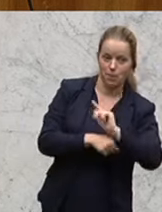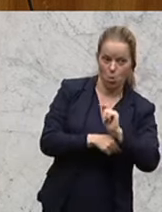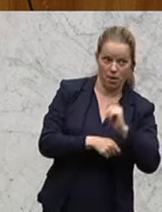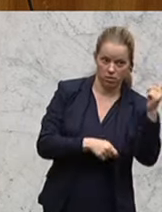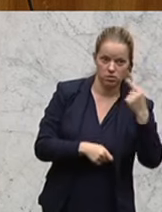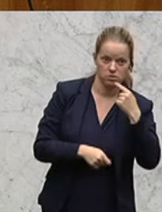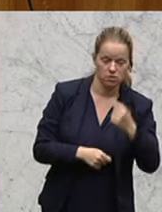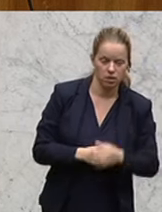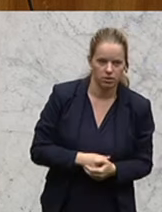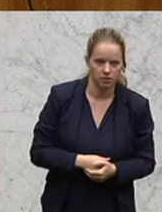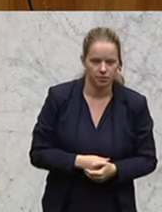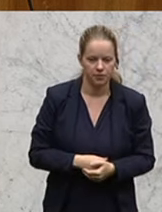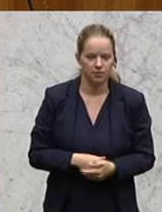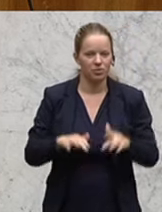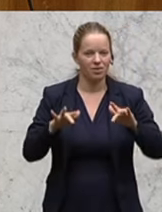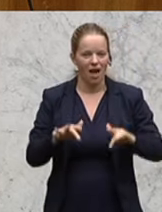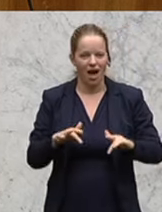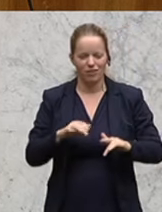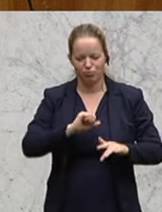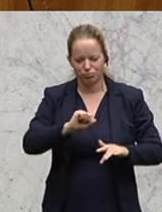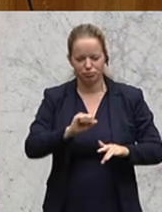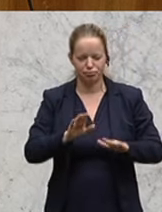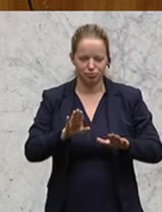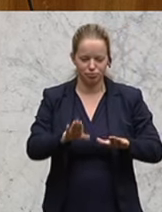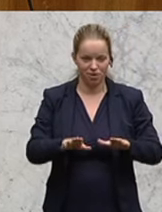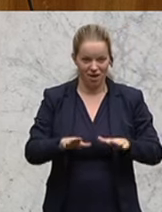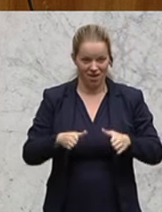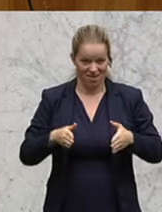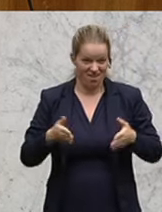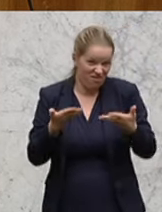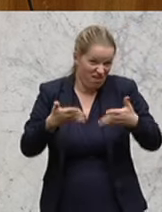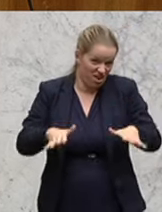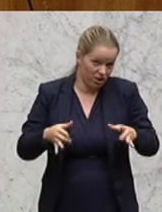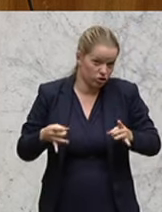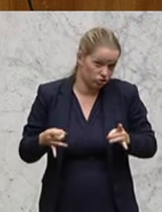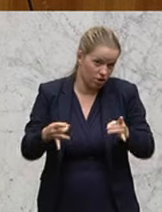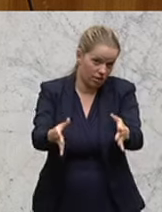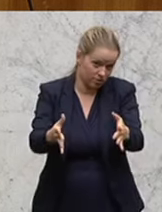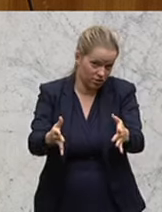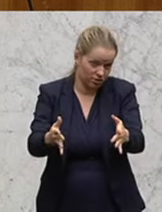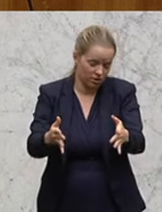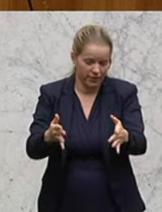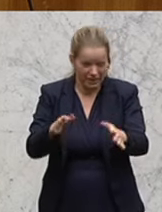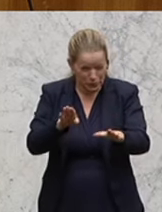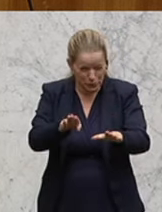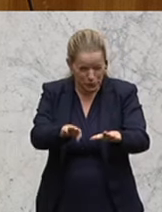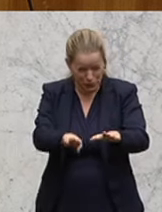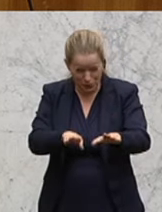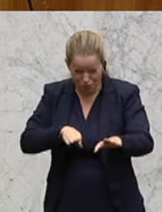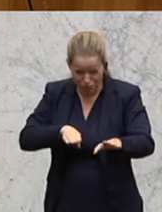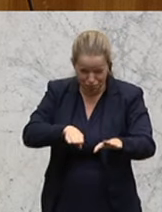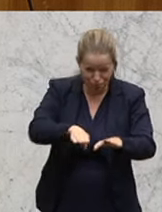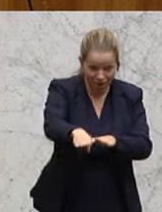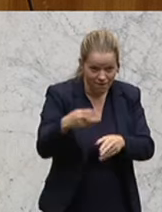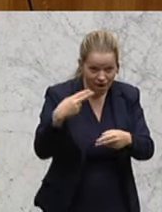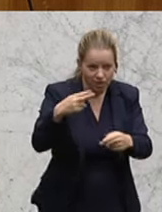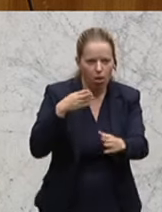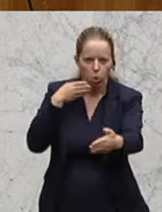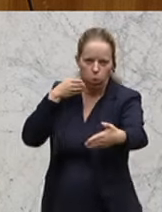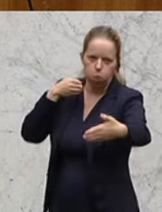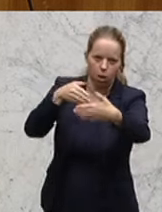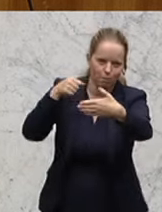der Beschleunigungsspur, auf der Verliererstraße weiter Gas geben, dann werden wir dort landen, wo andere Länder wie Griechenland eben sind. Sie